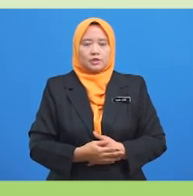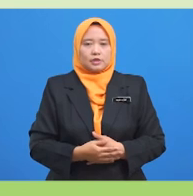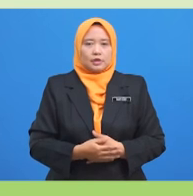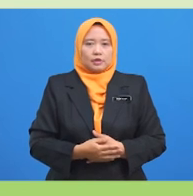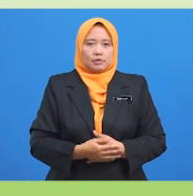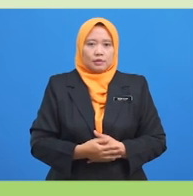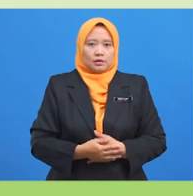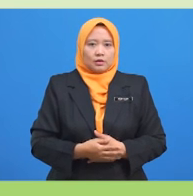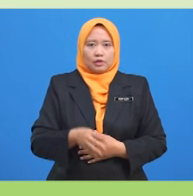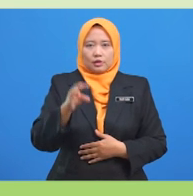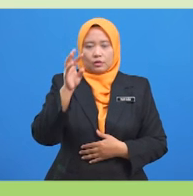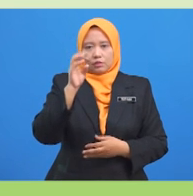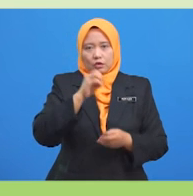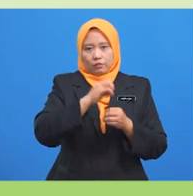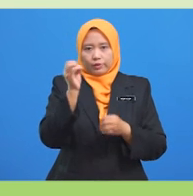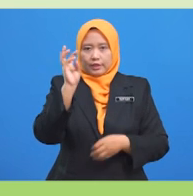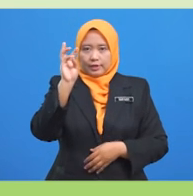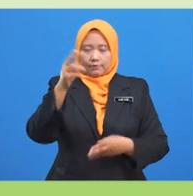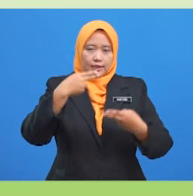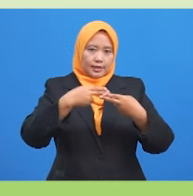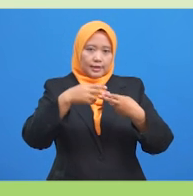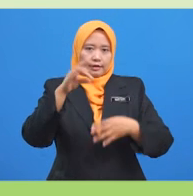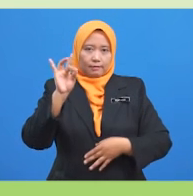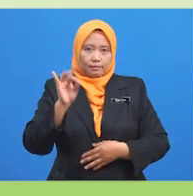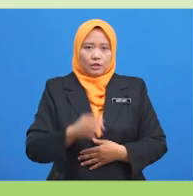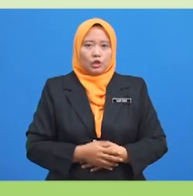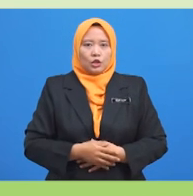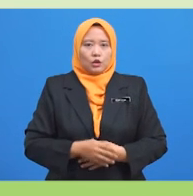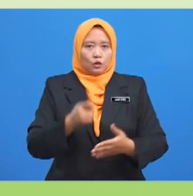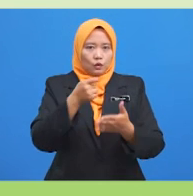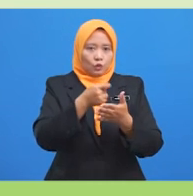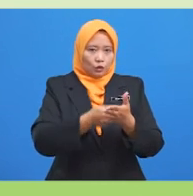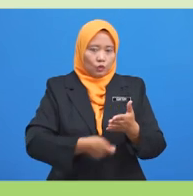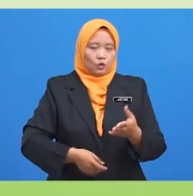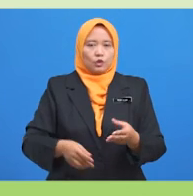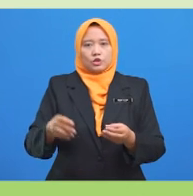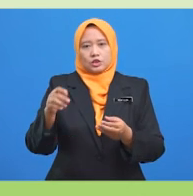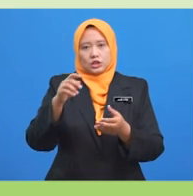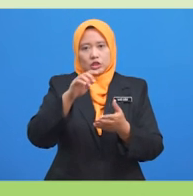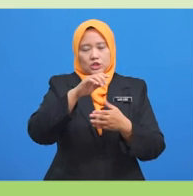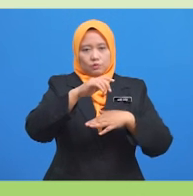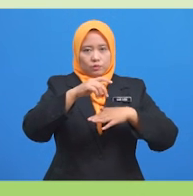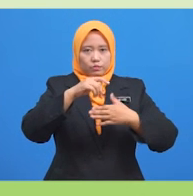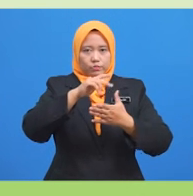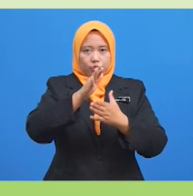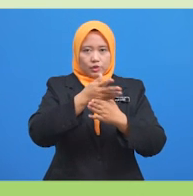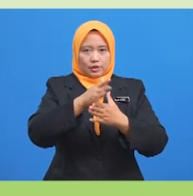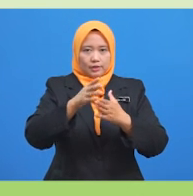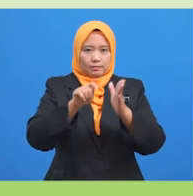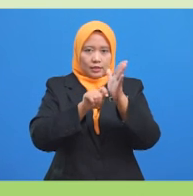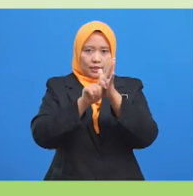6 hingga ke-8, kos purata meningkat. Kos marginal meningkat. Kos berubah purata